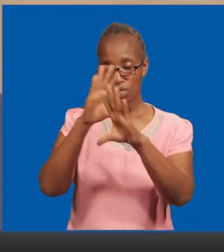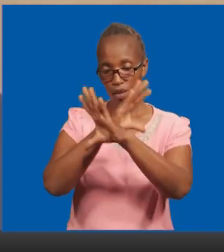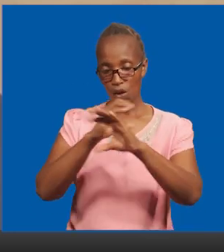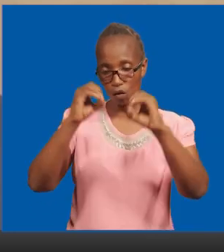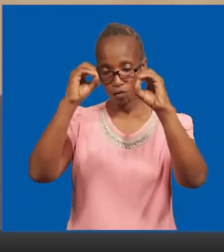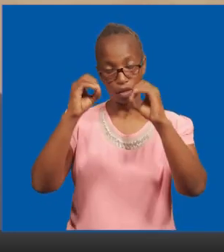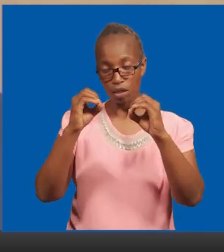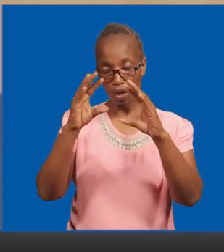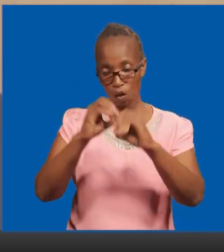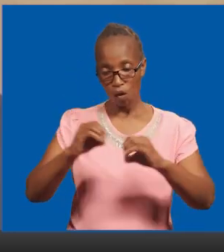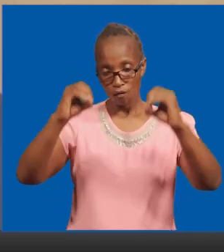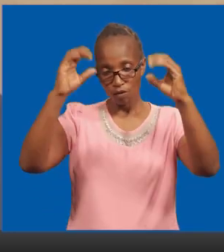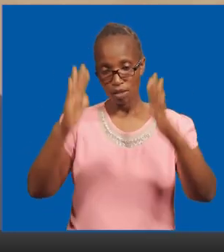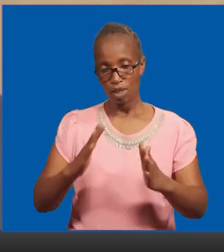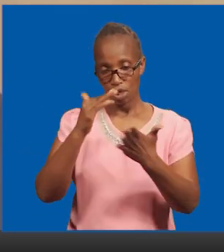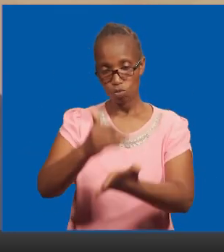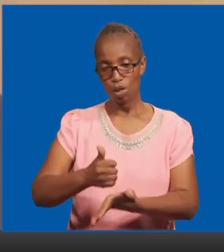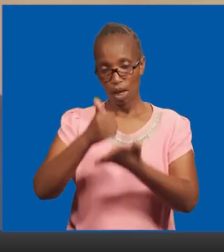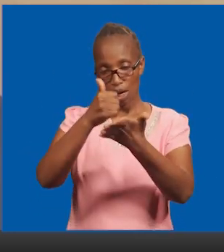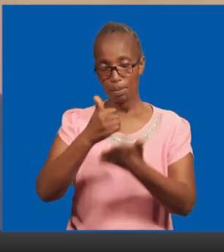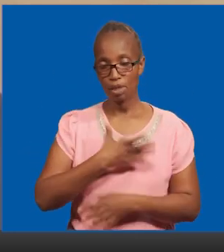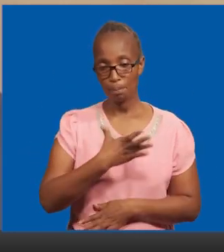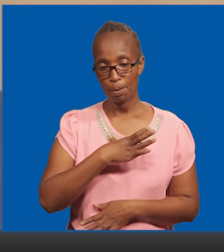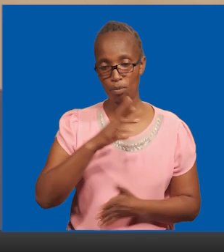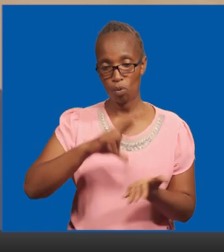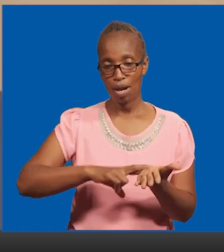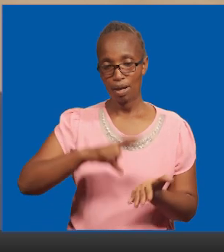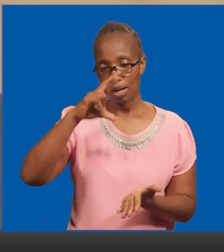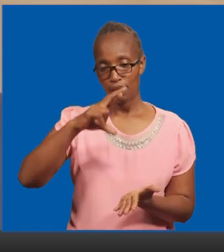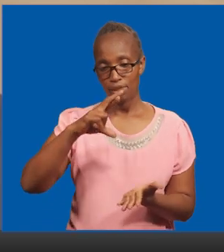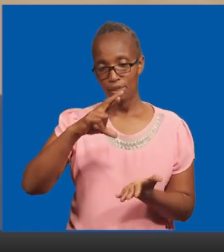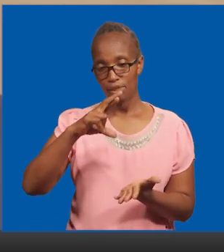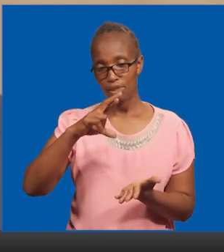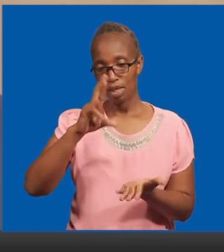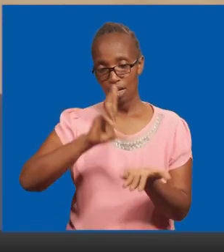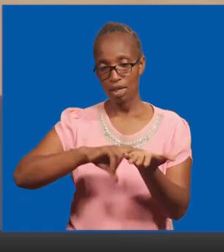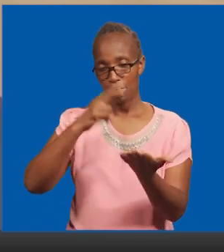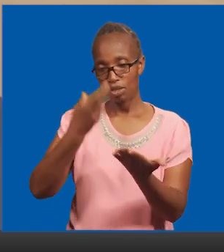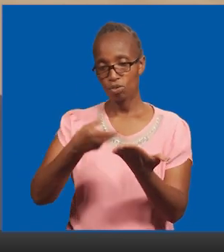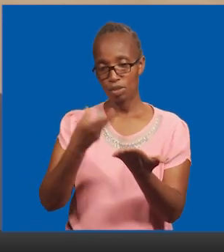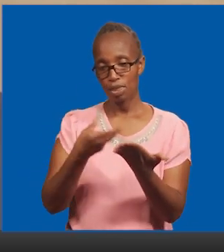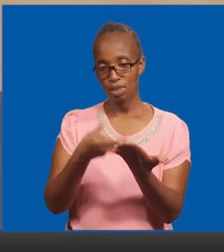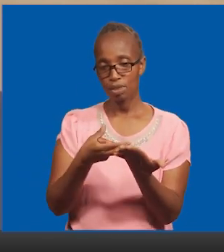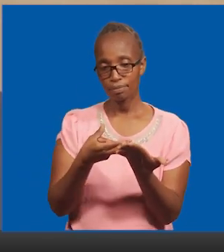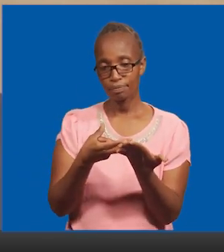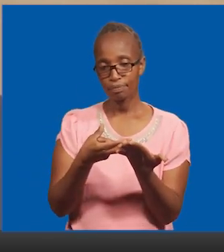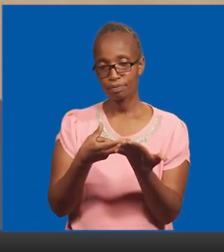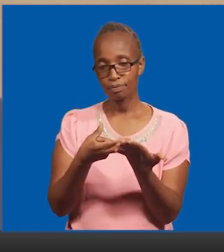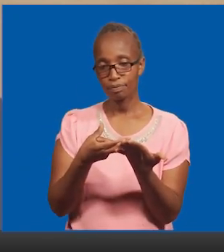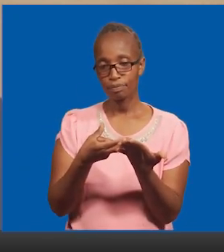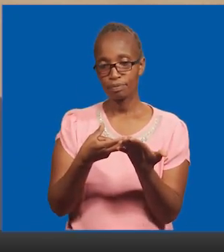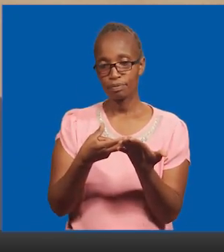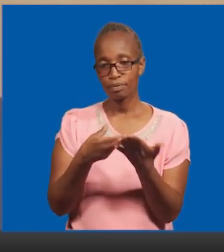are optimistic that these officers' commitment to duty will enable the government to raise resources to implement